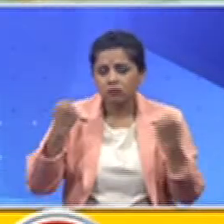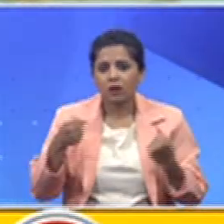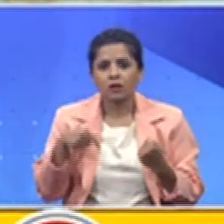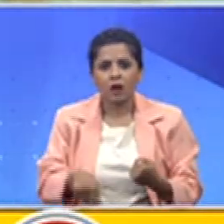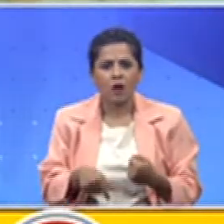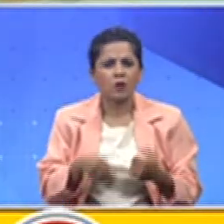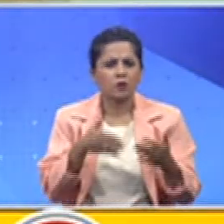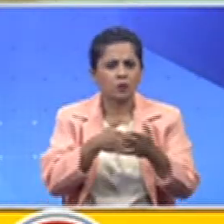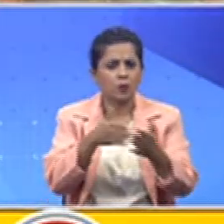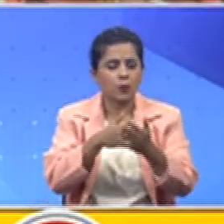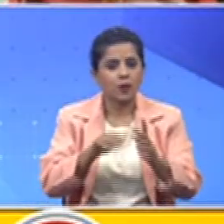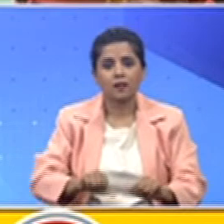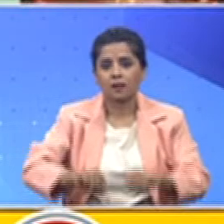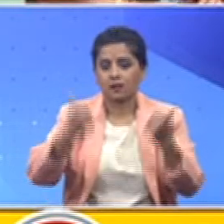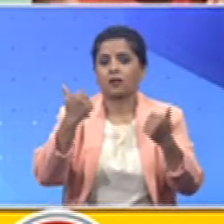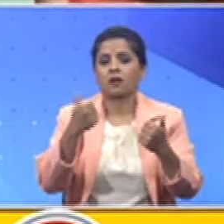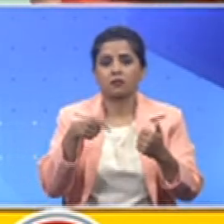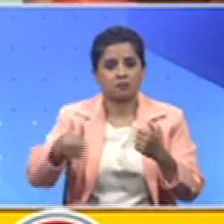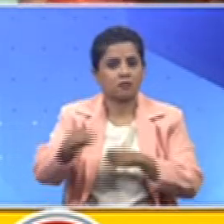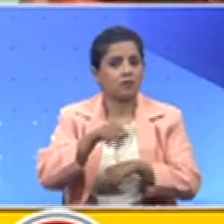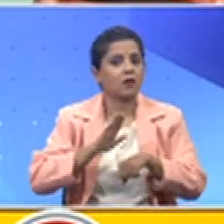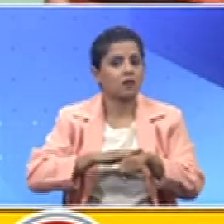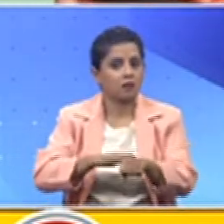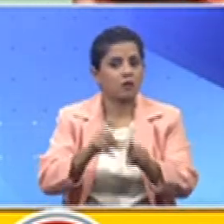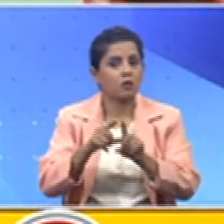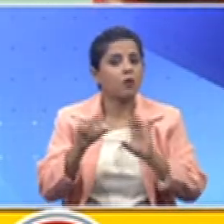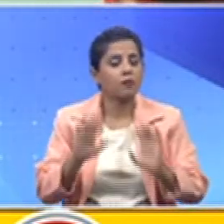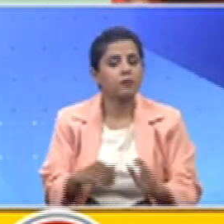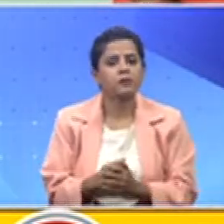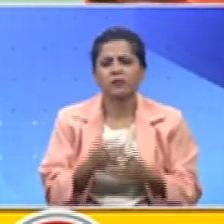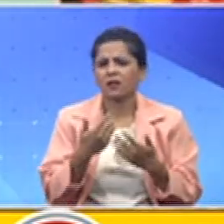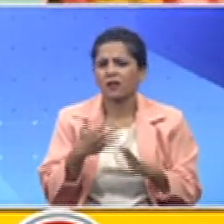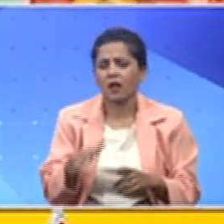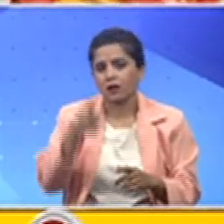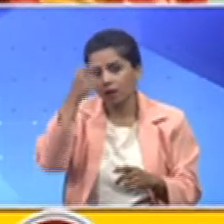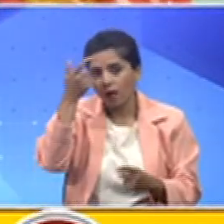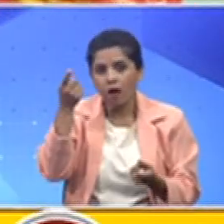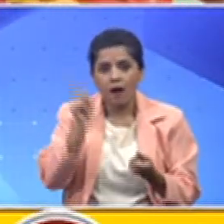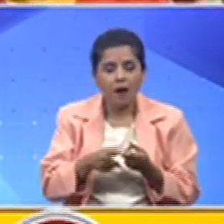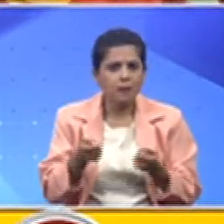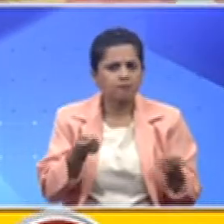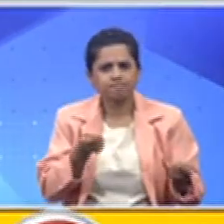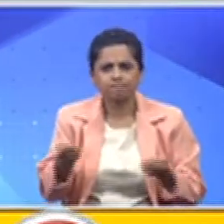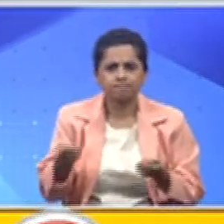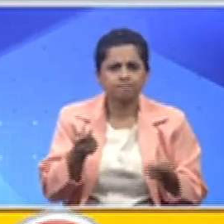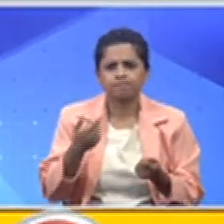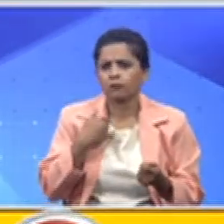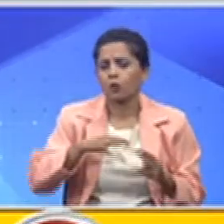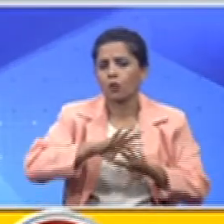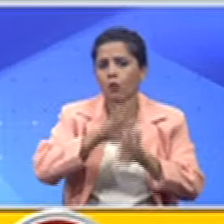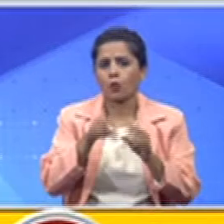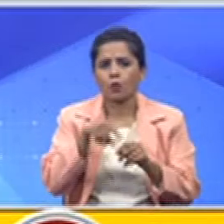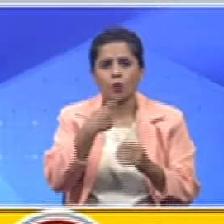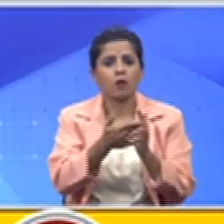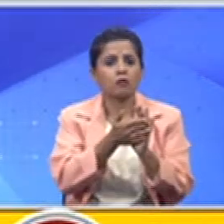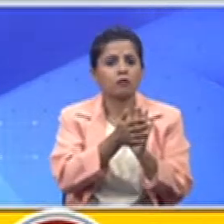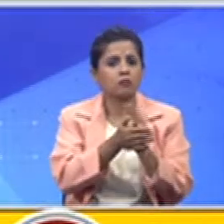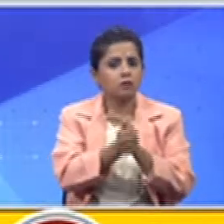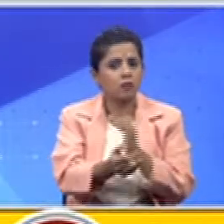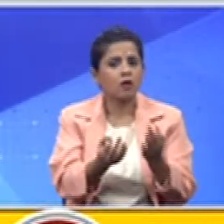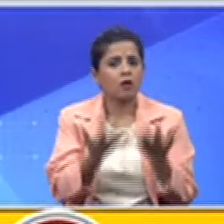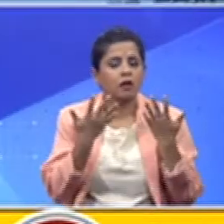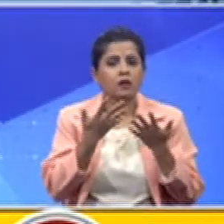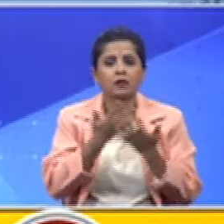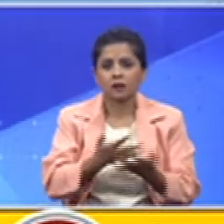मुकाबला किया है। किसी भी आपदा से निपटने में हमारे सामर्थ्य और संसाधनों की